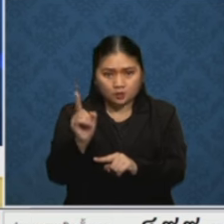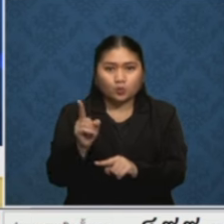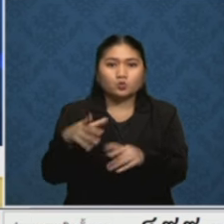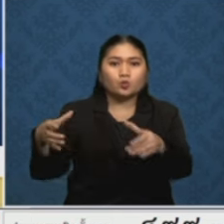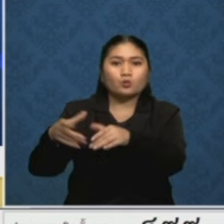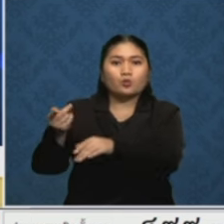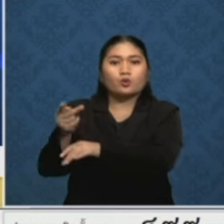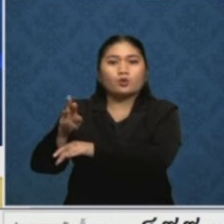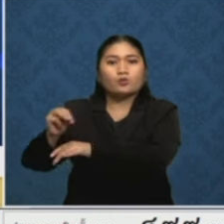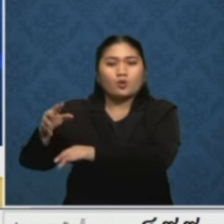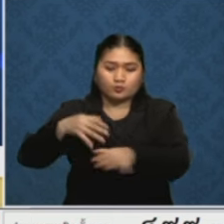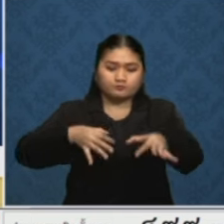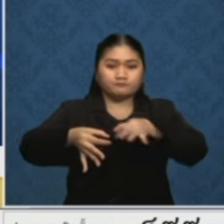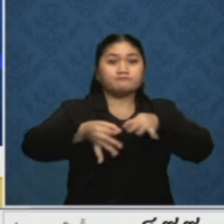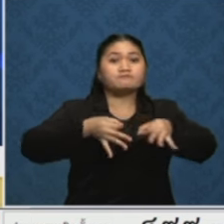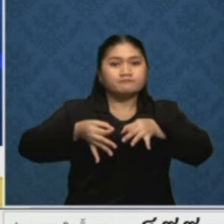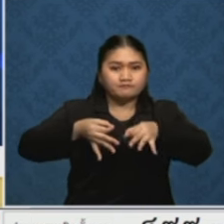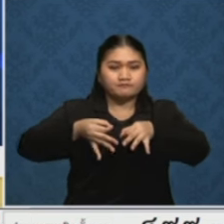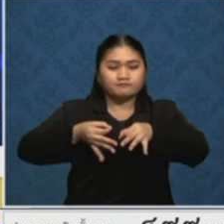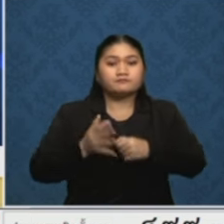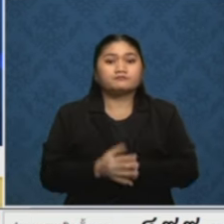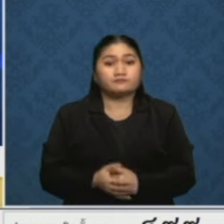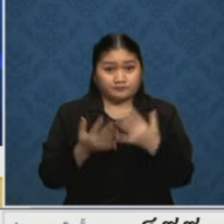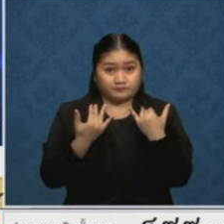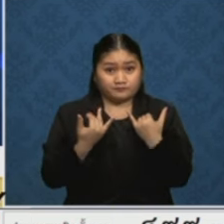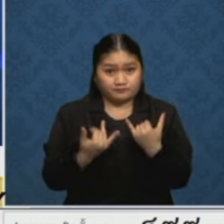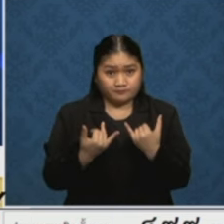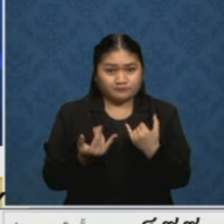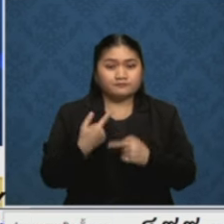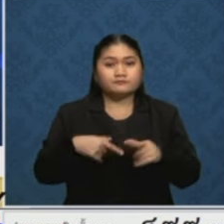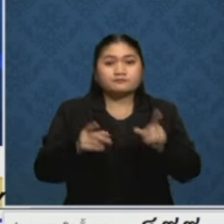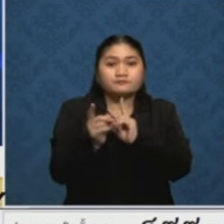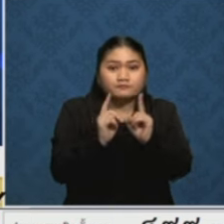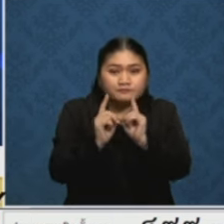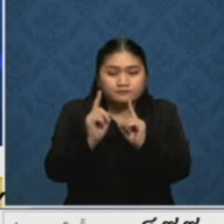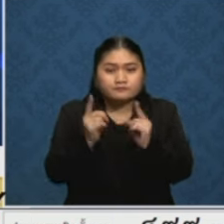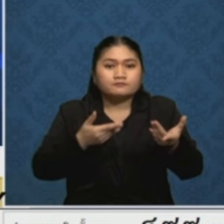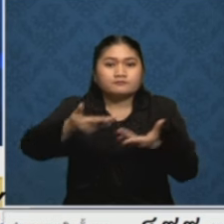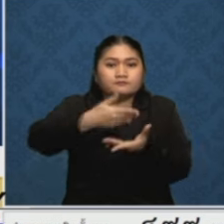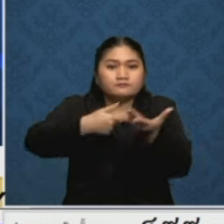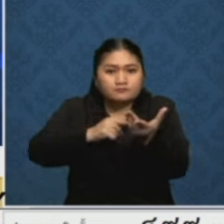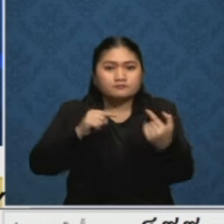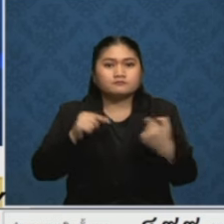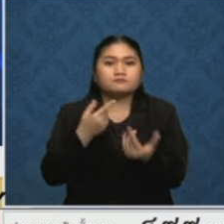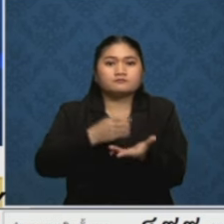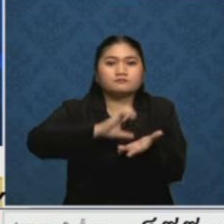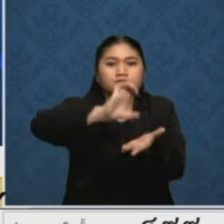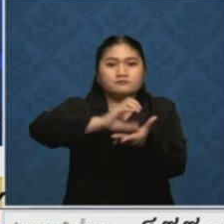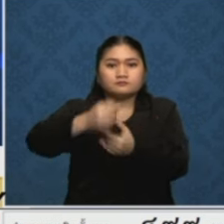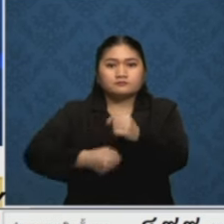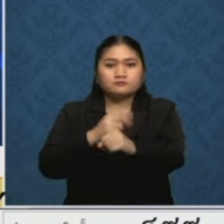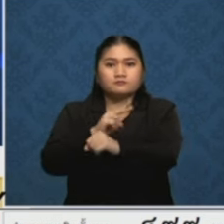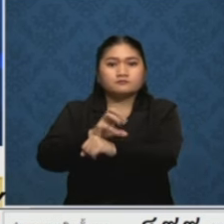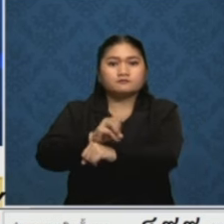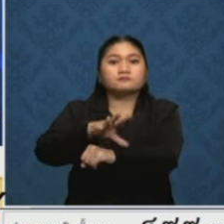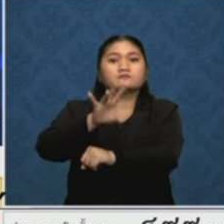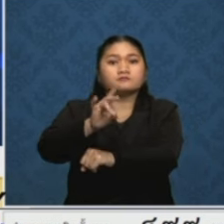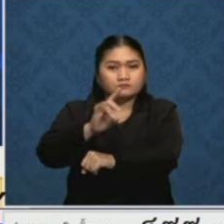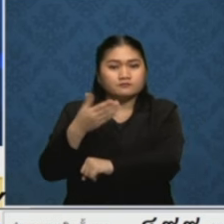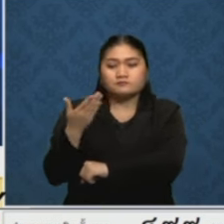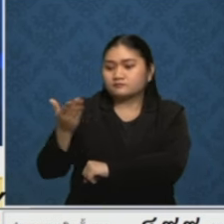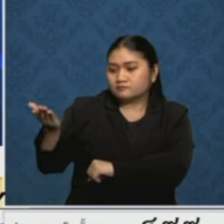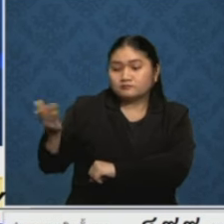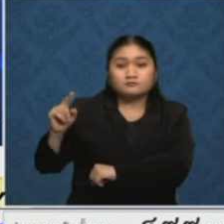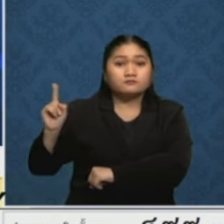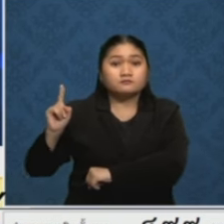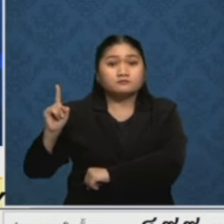คณะรัฐมนตรีได้มีการชี้แจงนะคะแต่วันนี้ที่เรากำลังจะมาคุยกันอยู่ก็คือในส่วนของงบปี67ค่ะรัฐบาลกำลังจะมาขอส